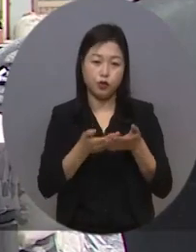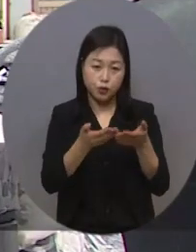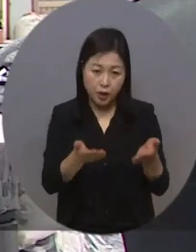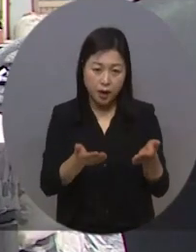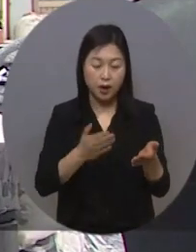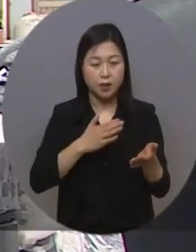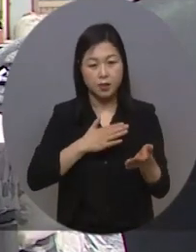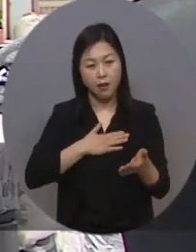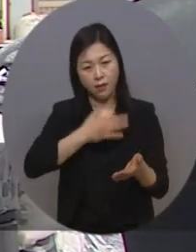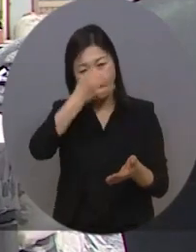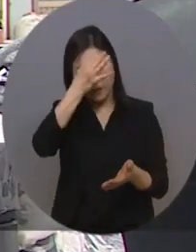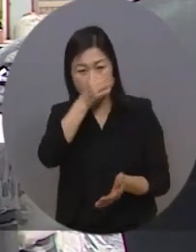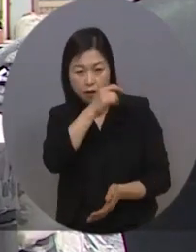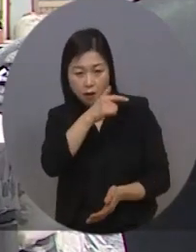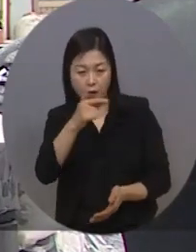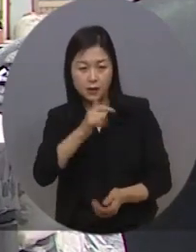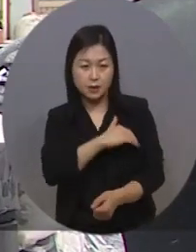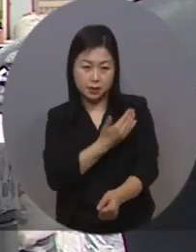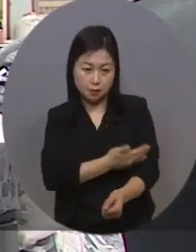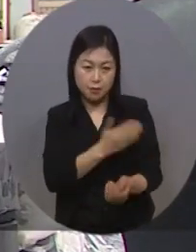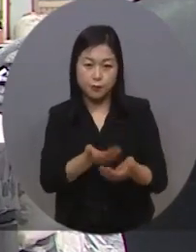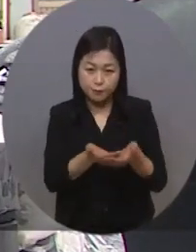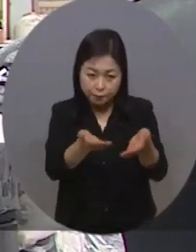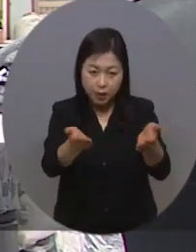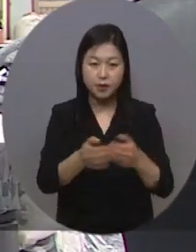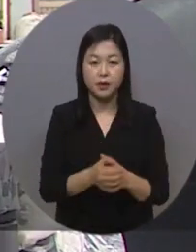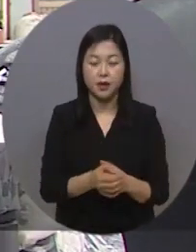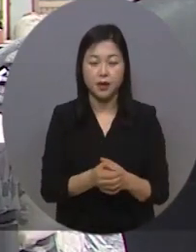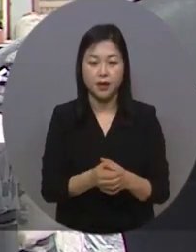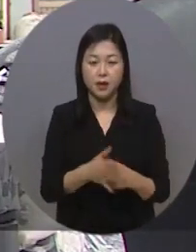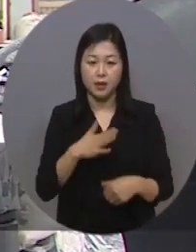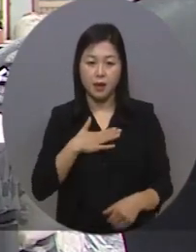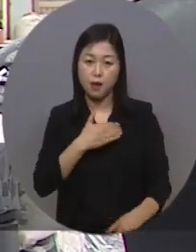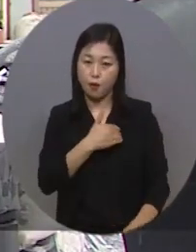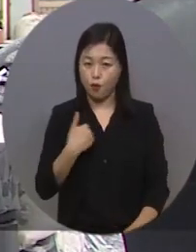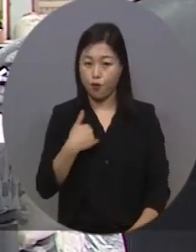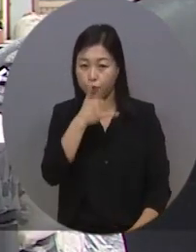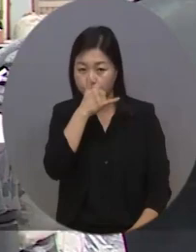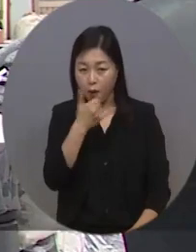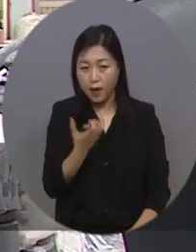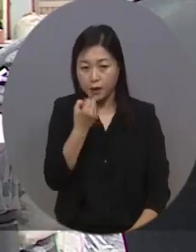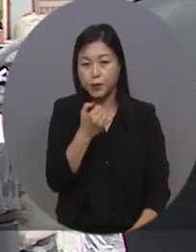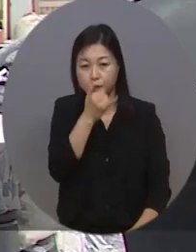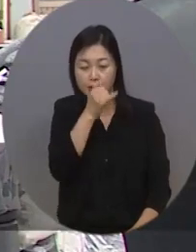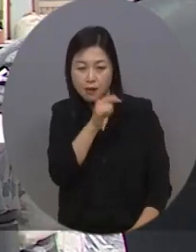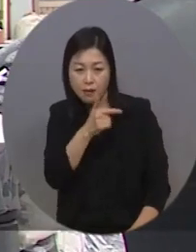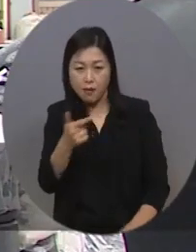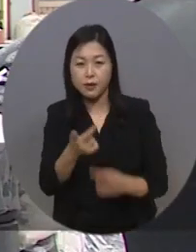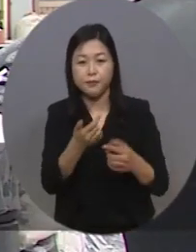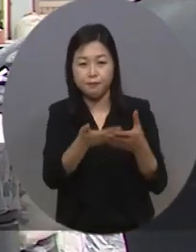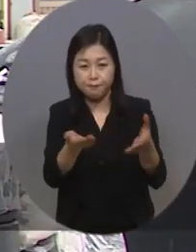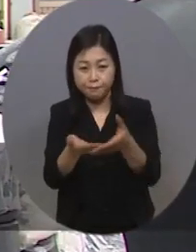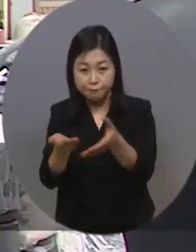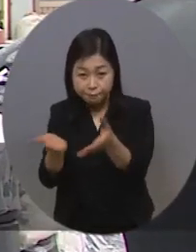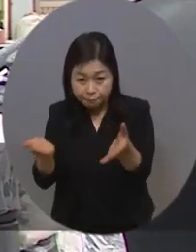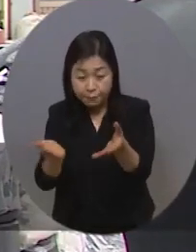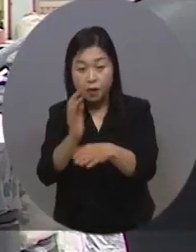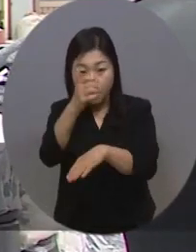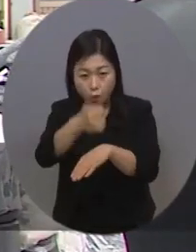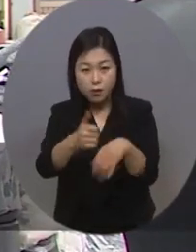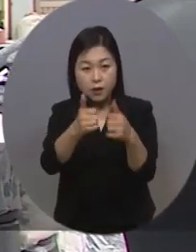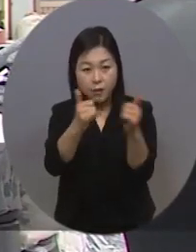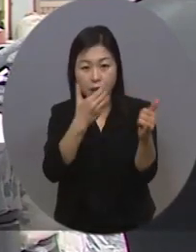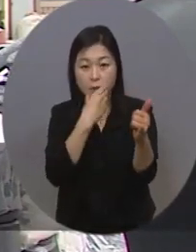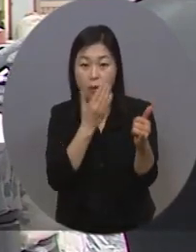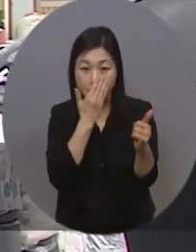내 재능을 나눈다. 나이가 가지고 있는 어떤 조금 더 여유로운 조금 더 가지고 있는 어떤 걸 나눔으로 인해서 사람들이 더 행복해질